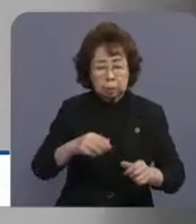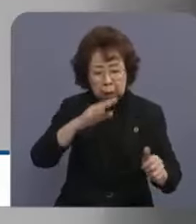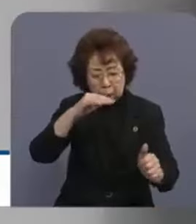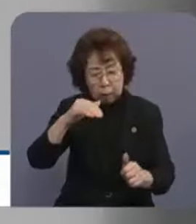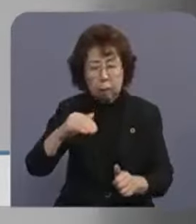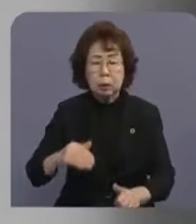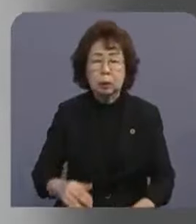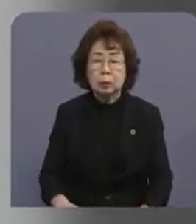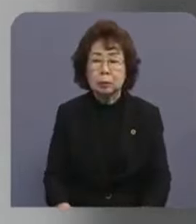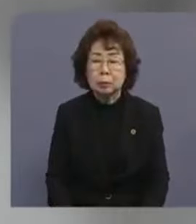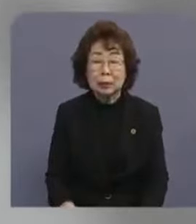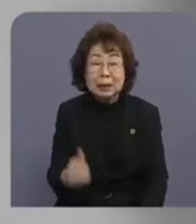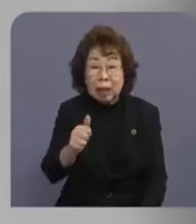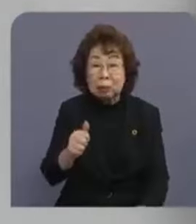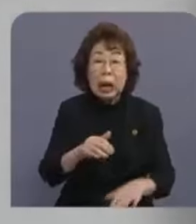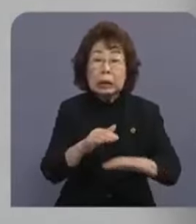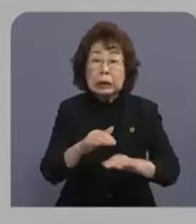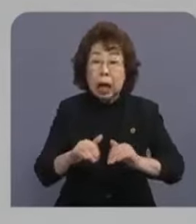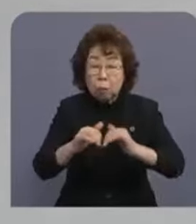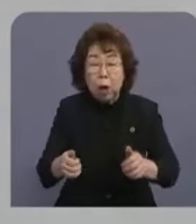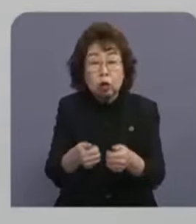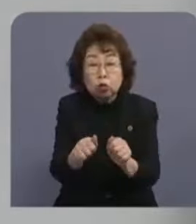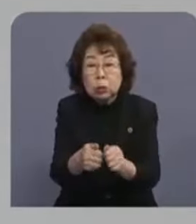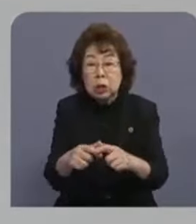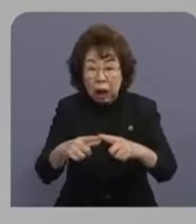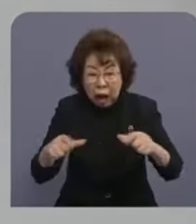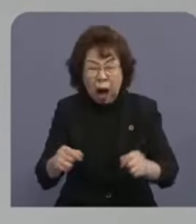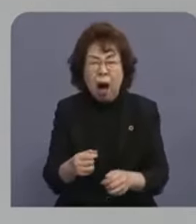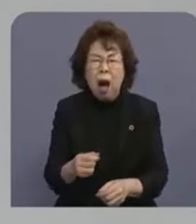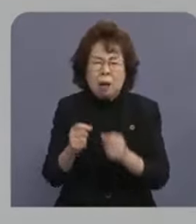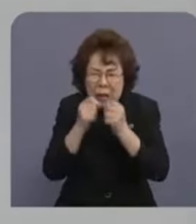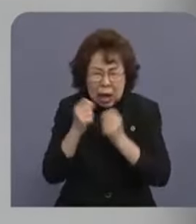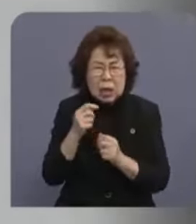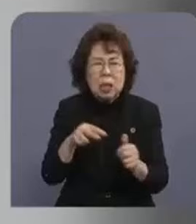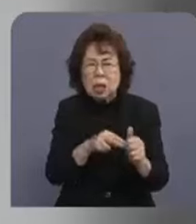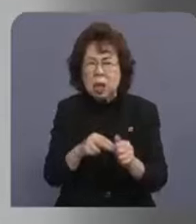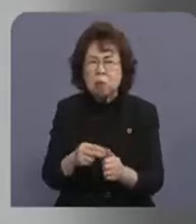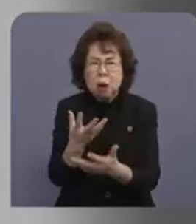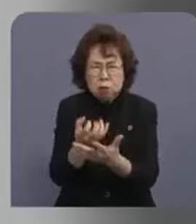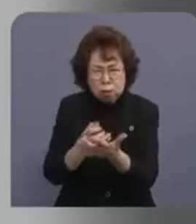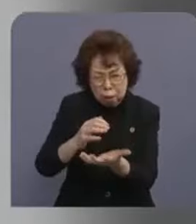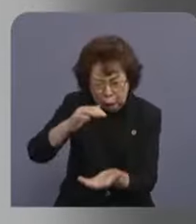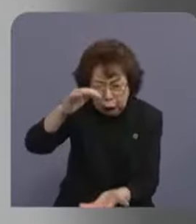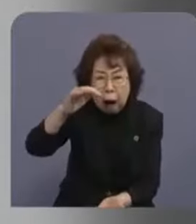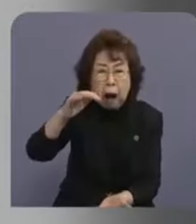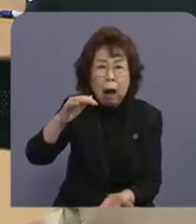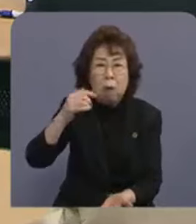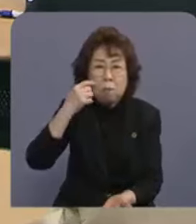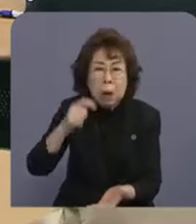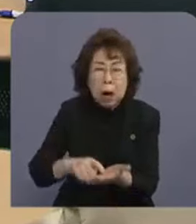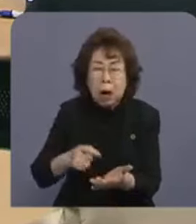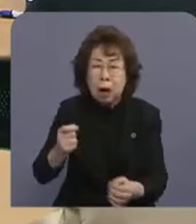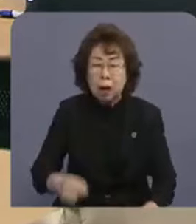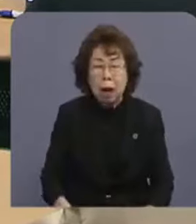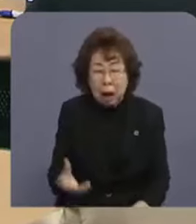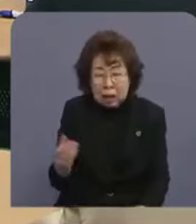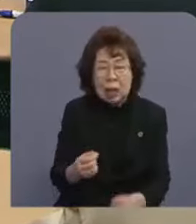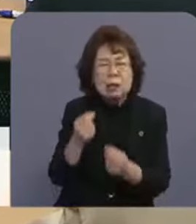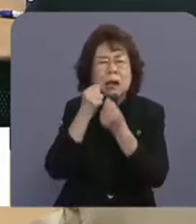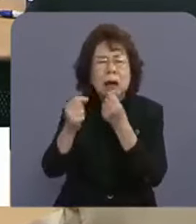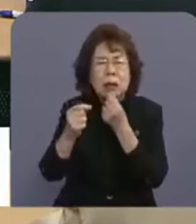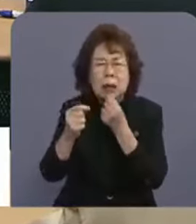하시죠. 남성의 차에선 주민등록 등본 등 개인정보가 담긴 서류들이 무더기로 나왔습니다. 대출 사기